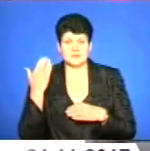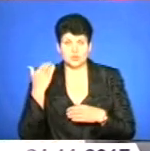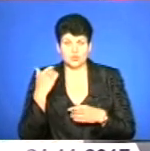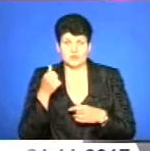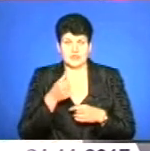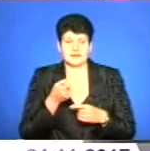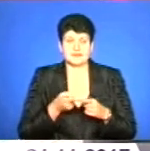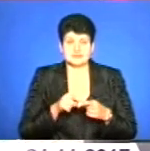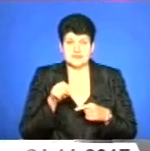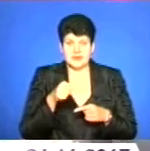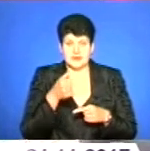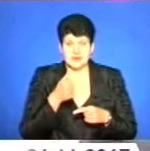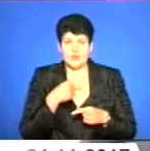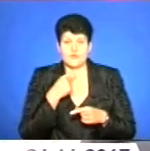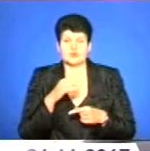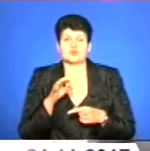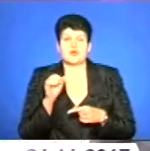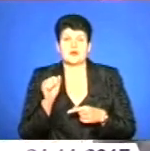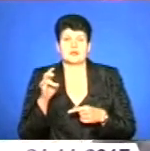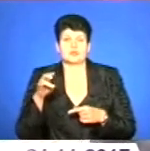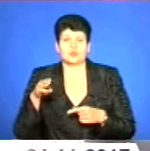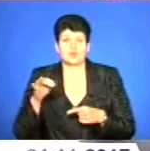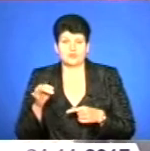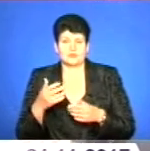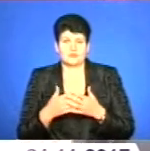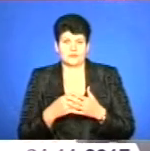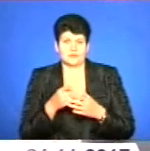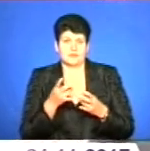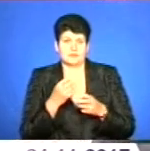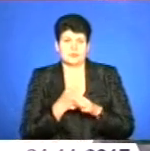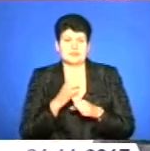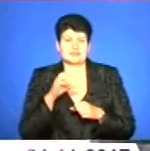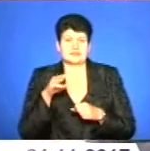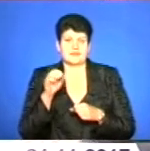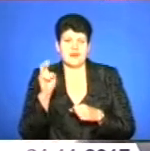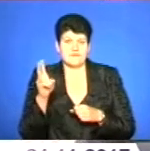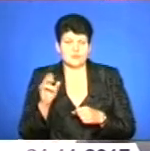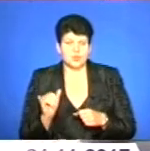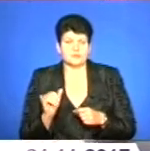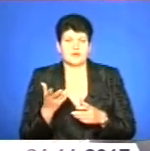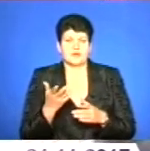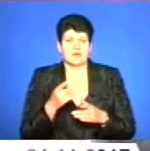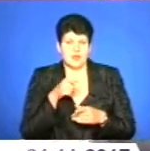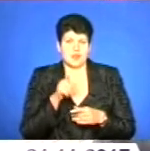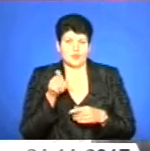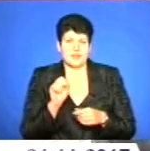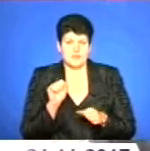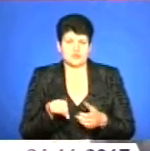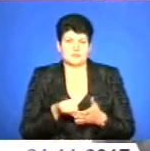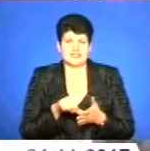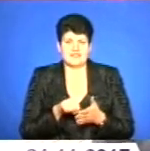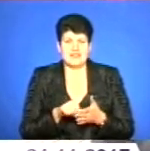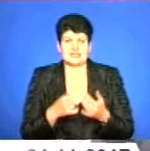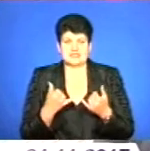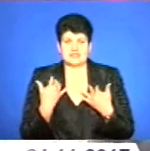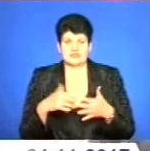рік, говорить про те, що Антонюк якраз є тою людиною, на яку, напевно, вартує робити ставку. Ставку на людину, яка може з часом представляти, і вже зараз представляє